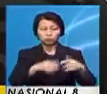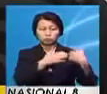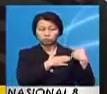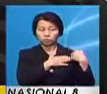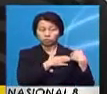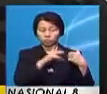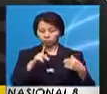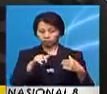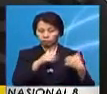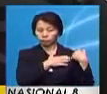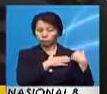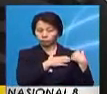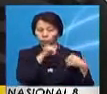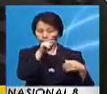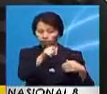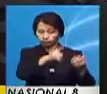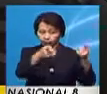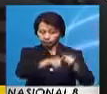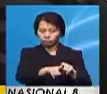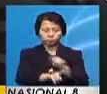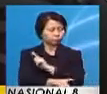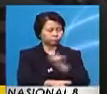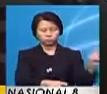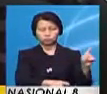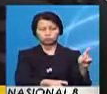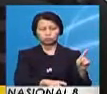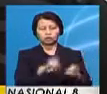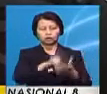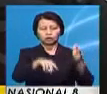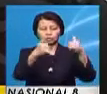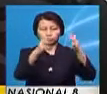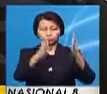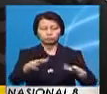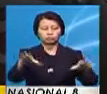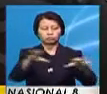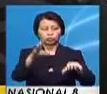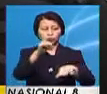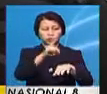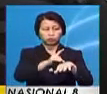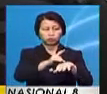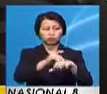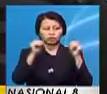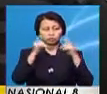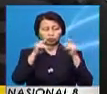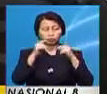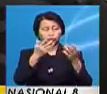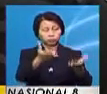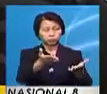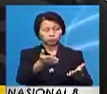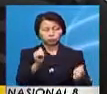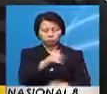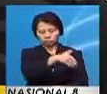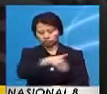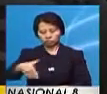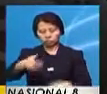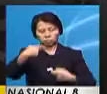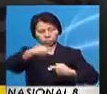for what our athletes do in their private capacity. There's nothing to do